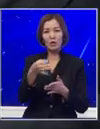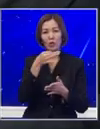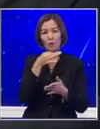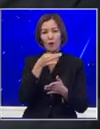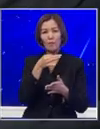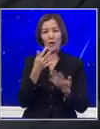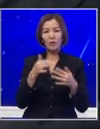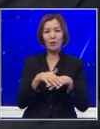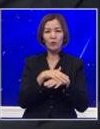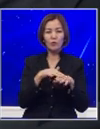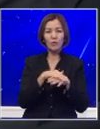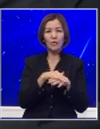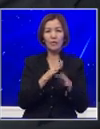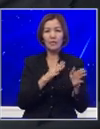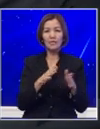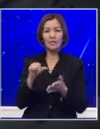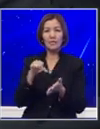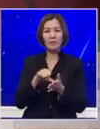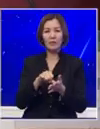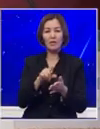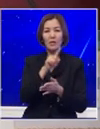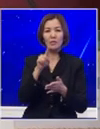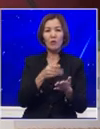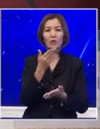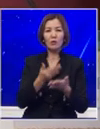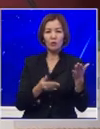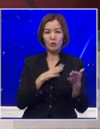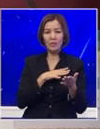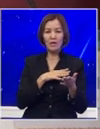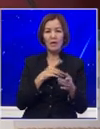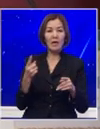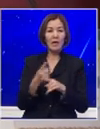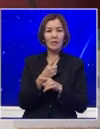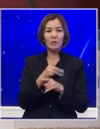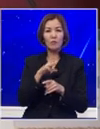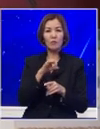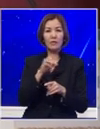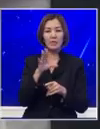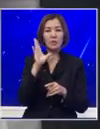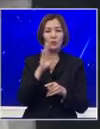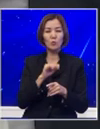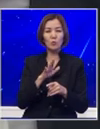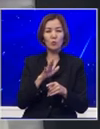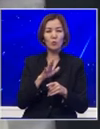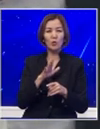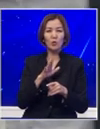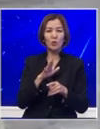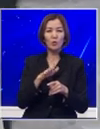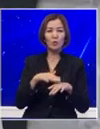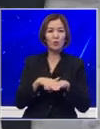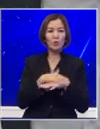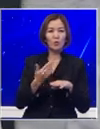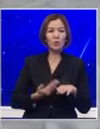сұрақ-жауап кезеңінде аудан тұрғындары кезек-кезегімен шығып сауалдарын жолдауға мүмкіндік алды. Алғаш болып Тескен су тұрғыны